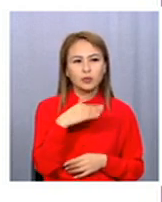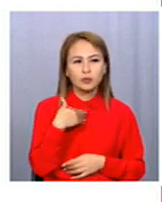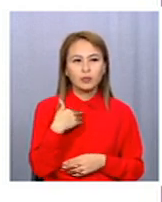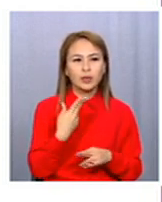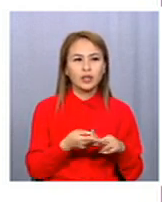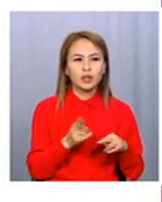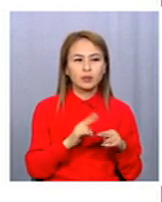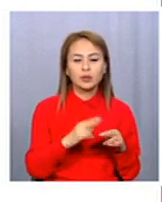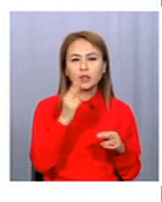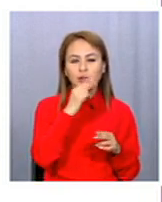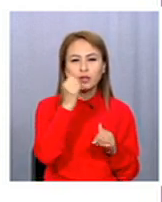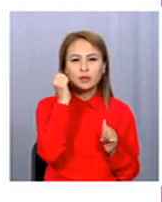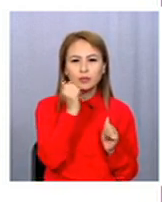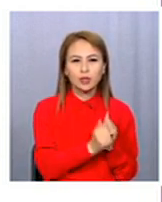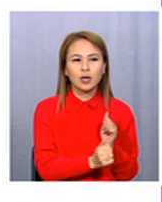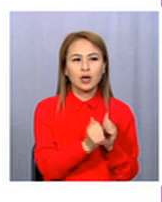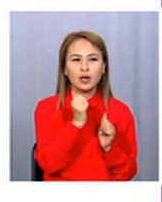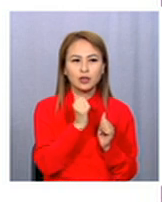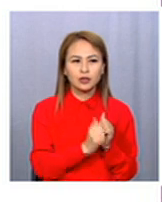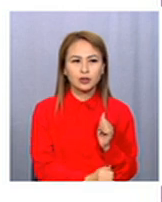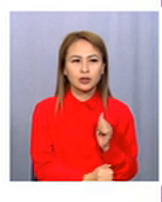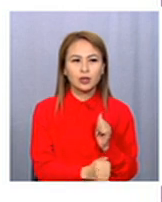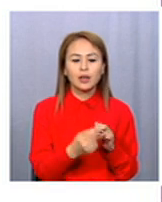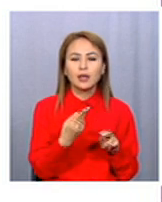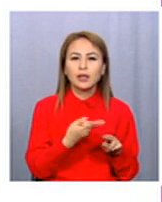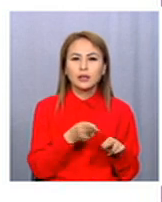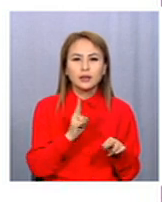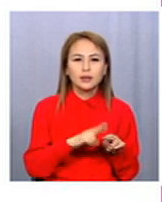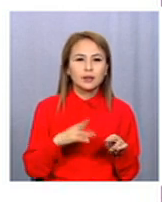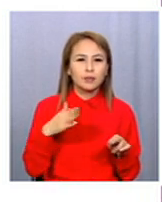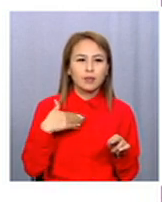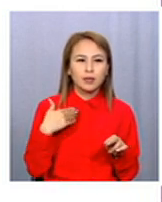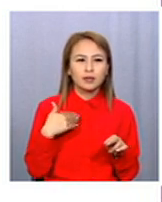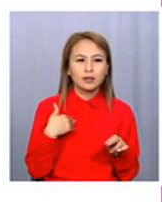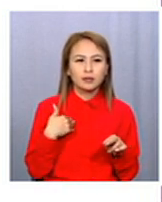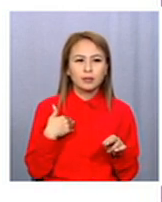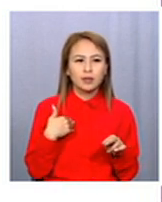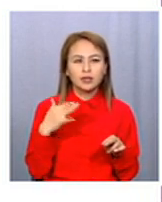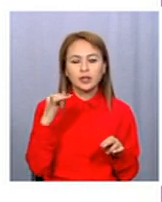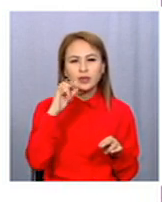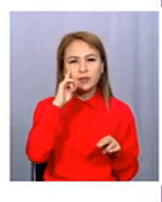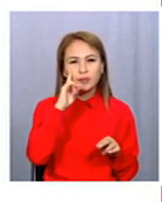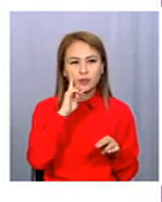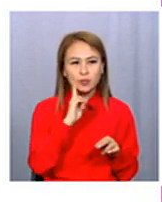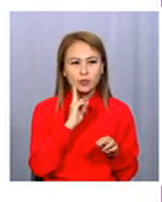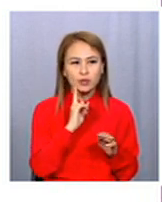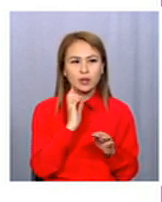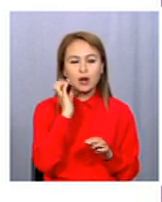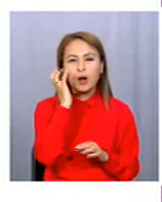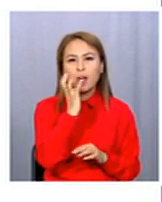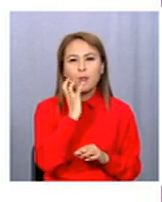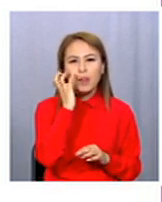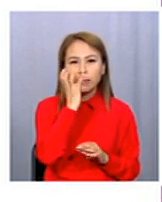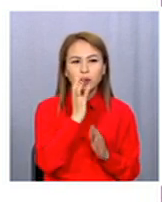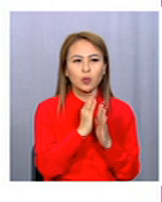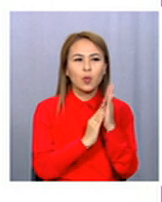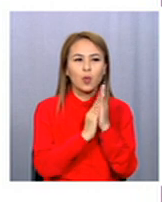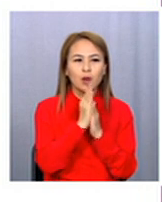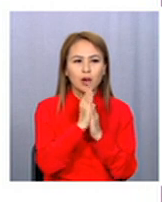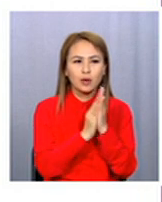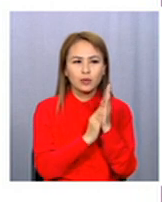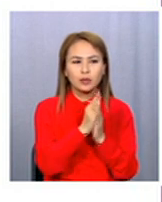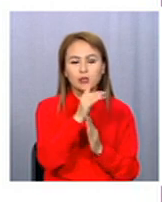фруктов, потому что ем их каждый день. Здорово! Это полезно и вкусно.